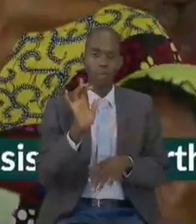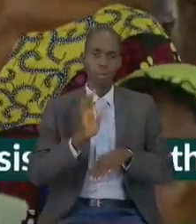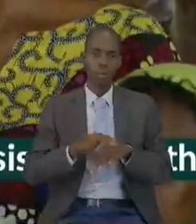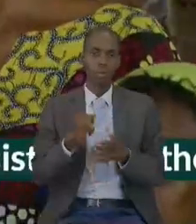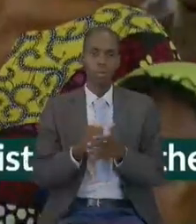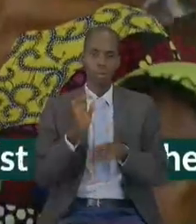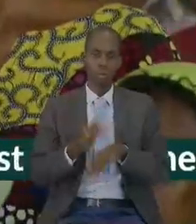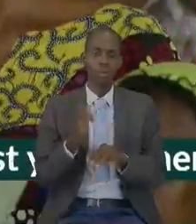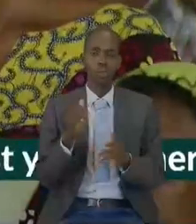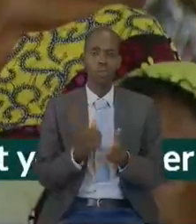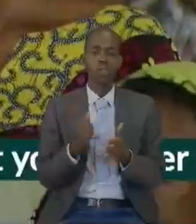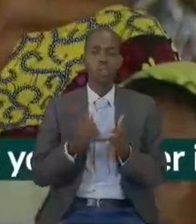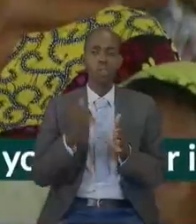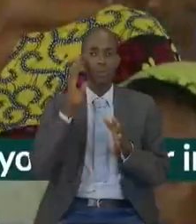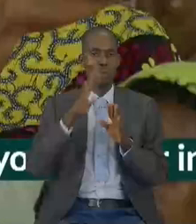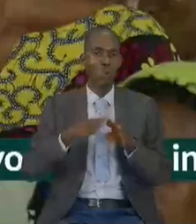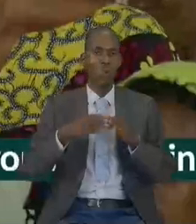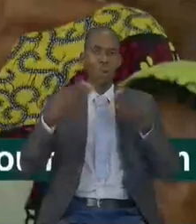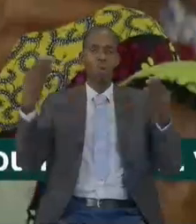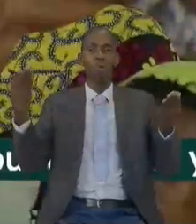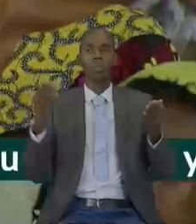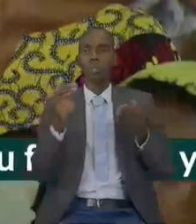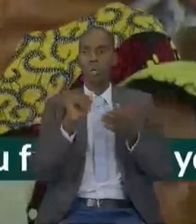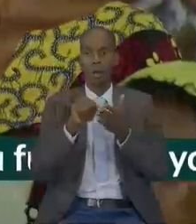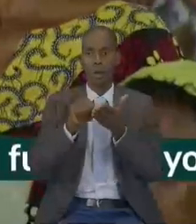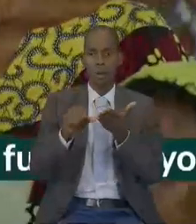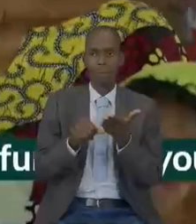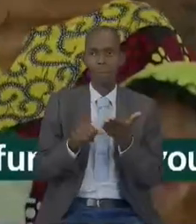chose partout dans le monde.